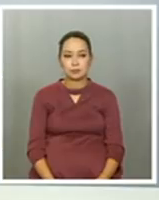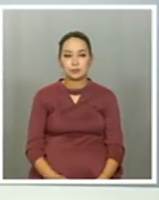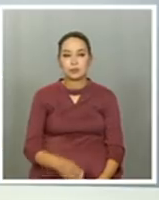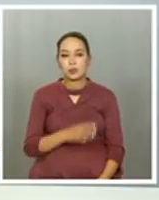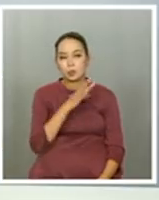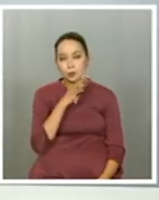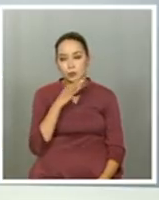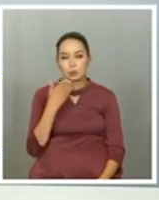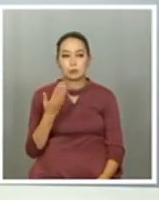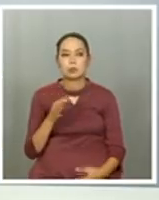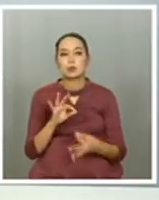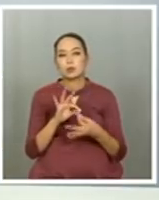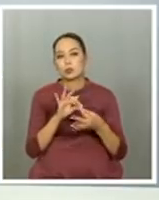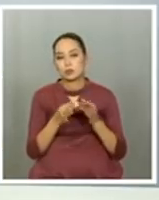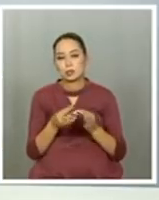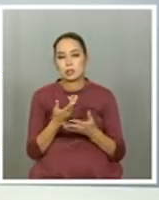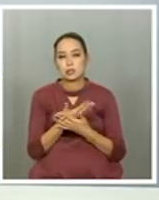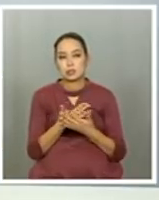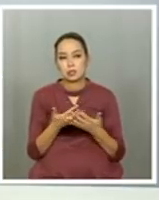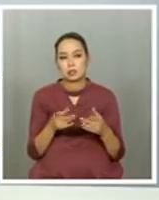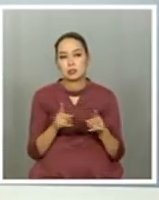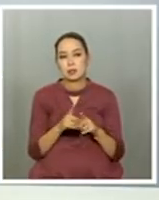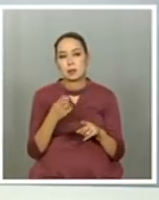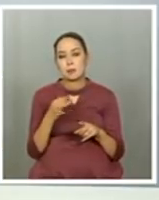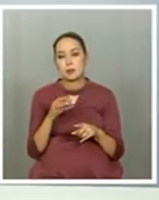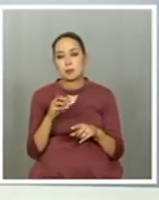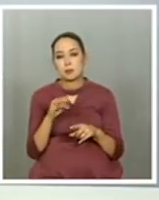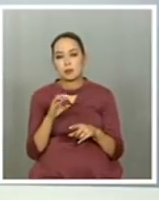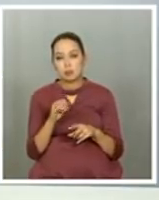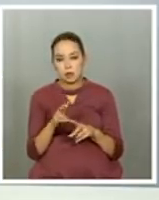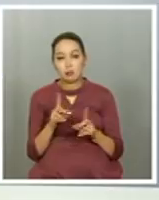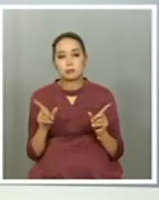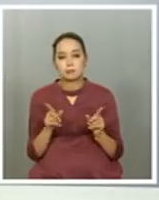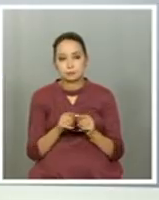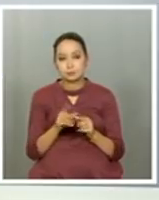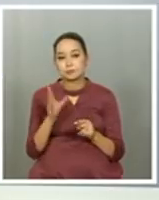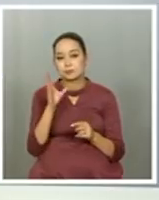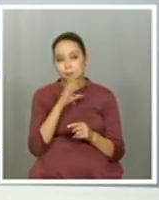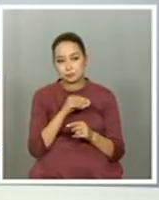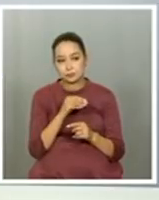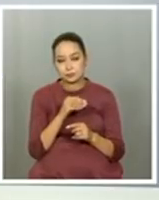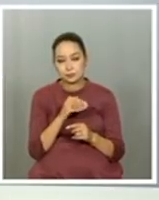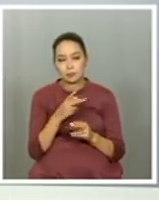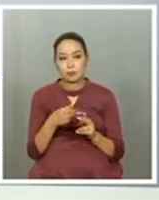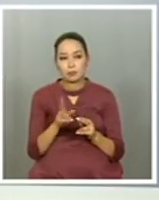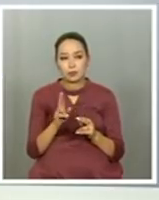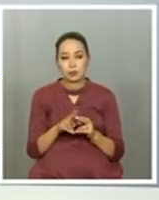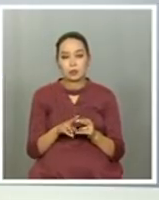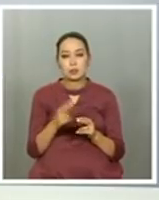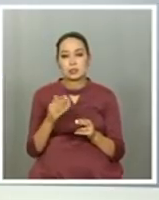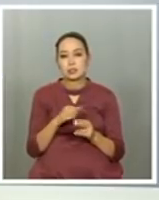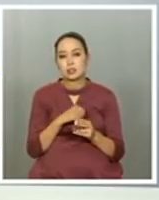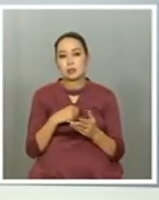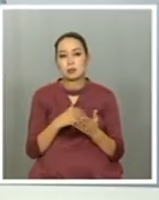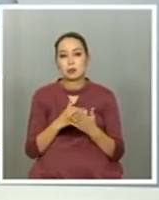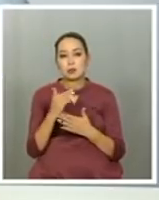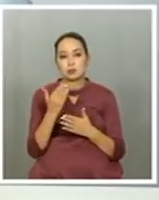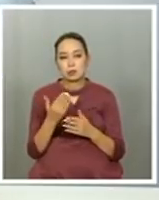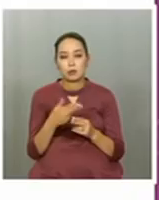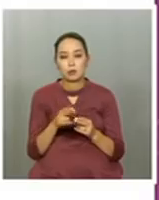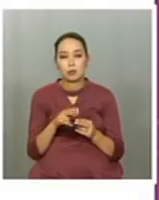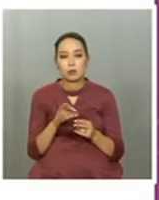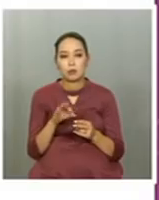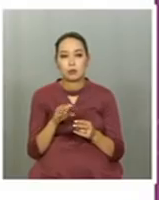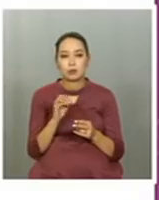көптеген күрделі заттармен бейметалдар әрекеттесе алады. Бейметалдардың ең белсенділері ол оттек,